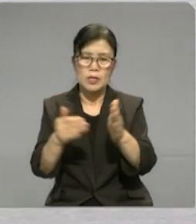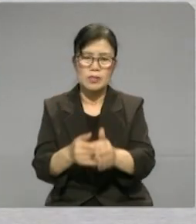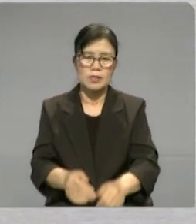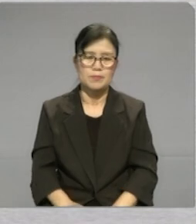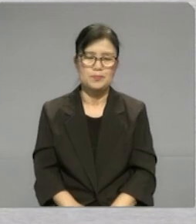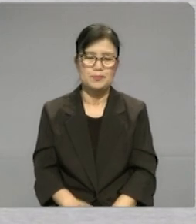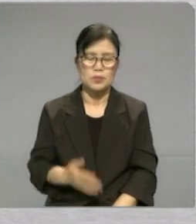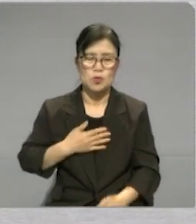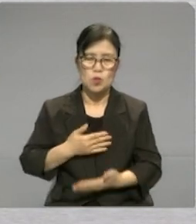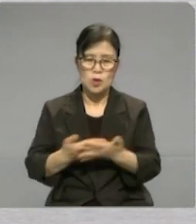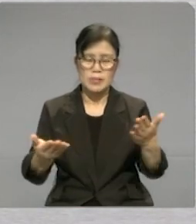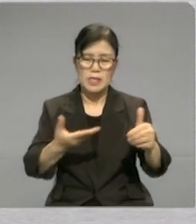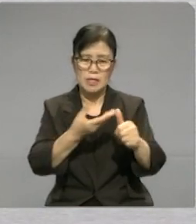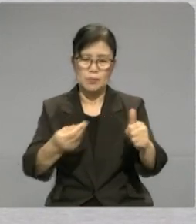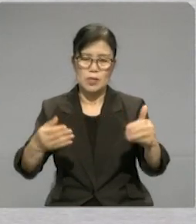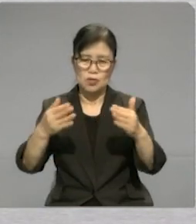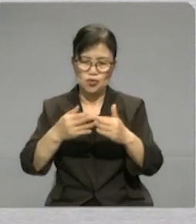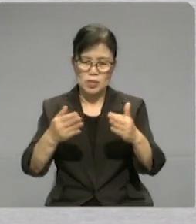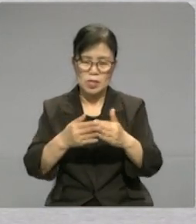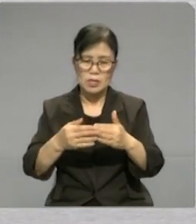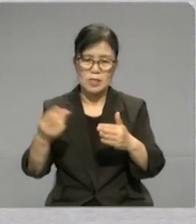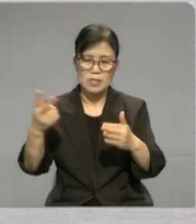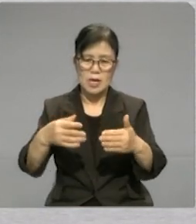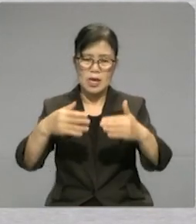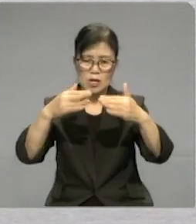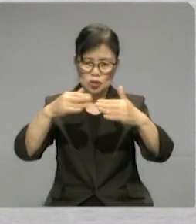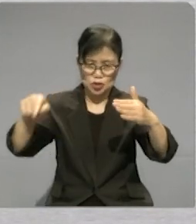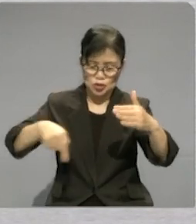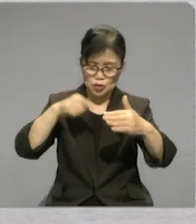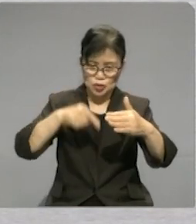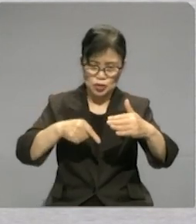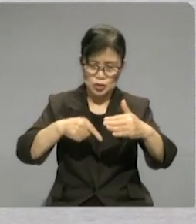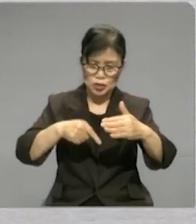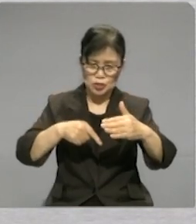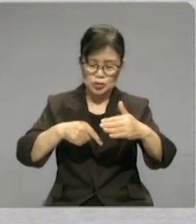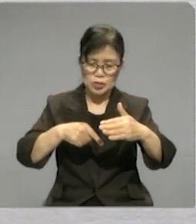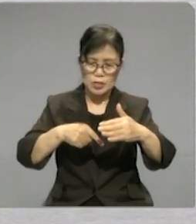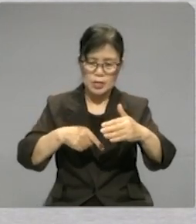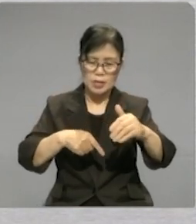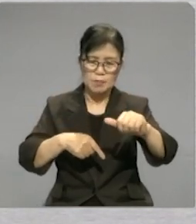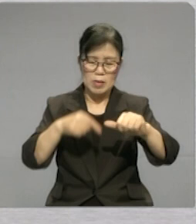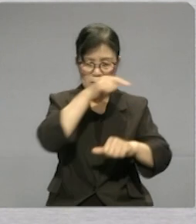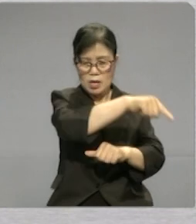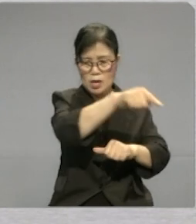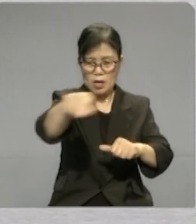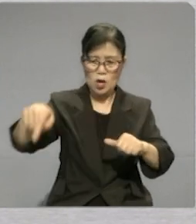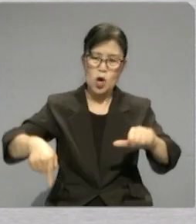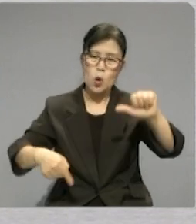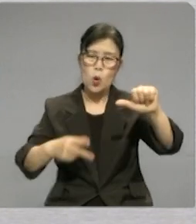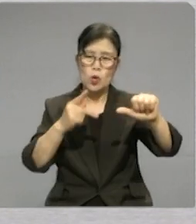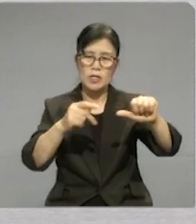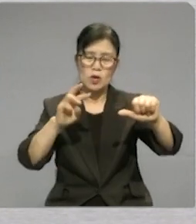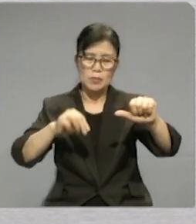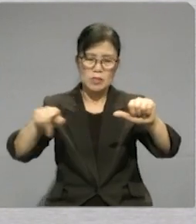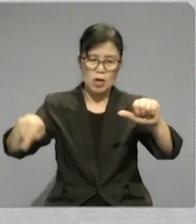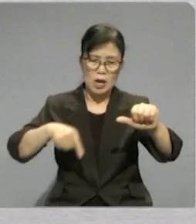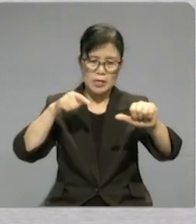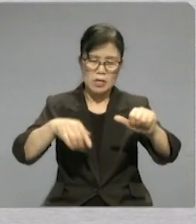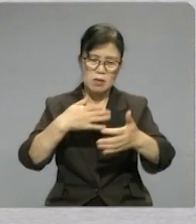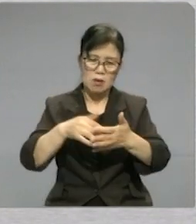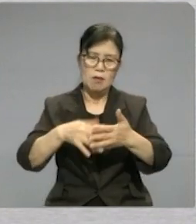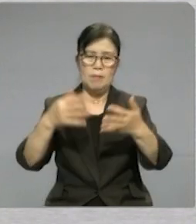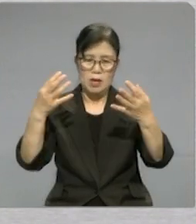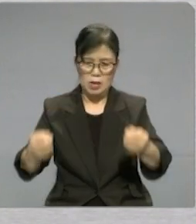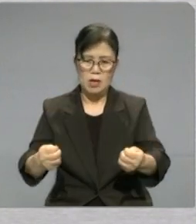이제 공급하는 임대주택이 어 해당 지구 재건축 예정 지구들기 5km 안에 들어와 있는게 수만 호가